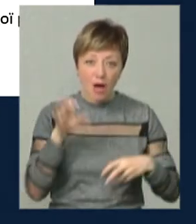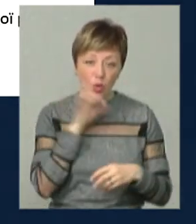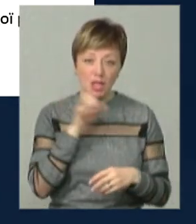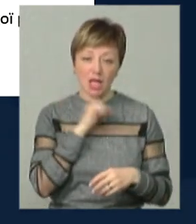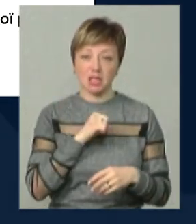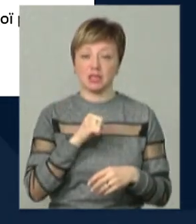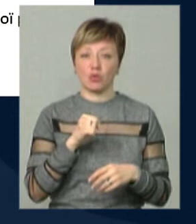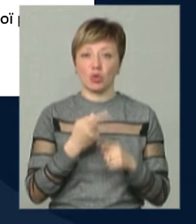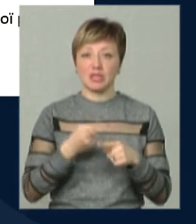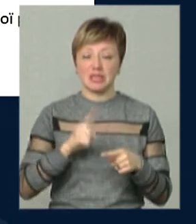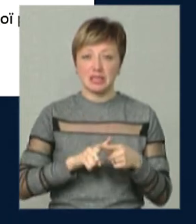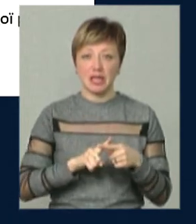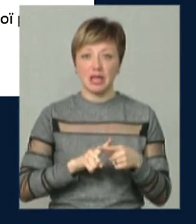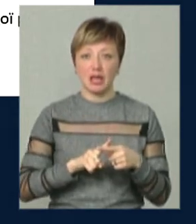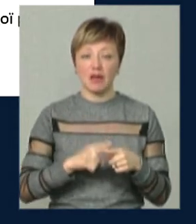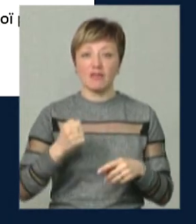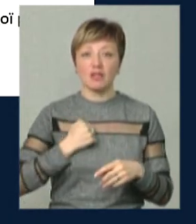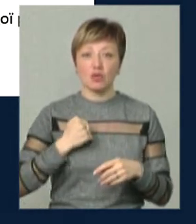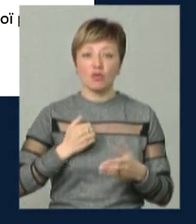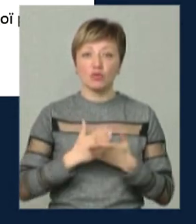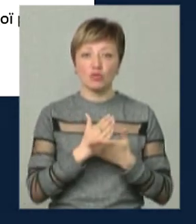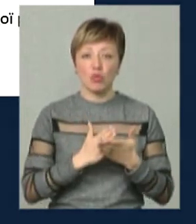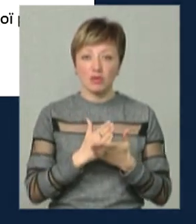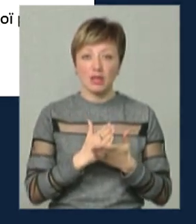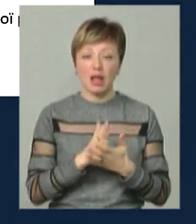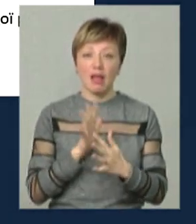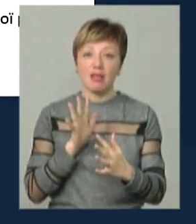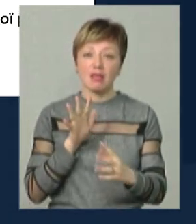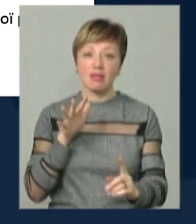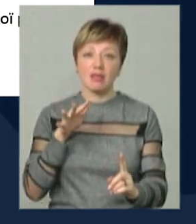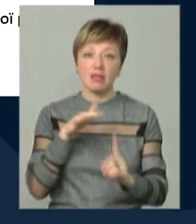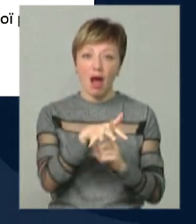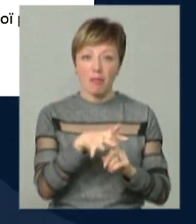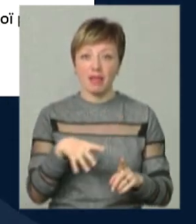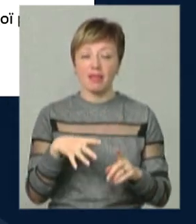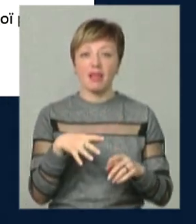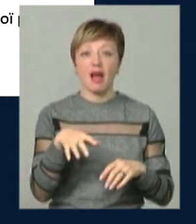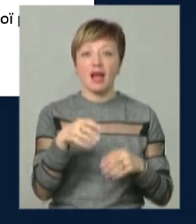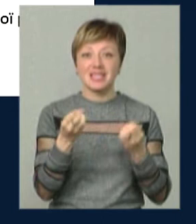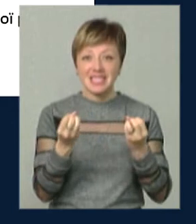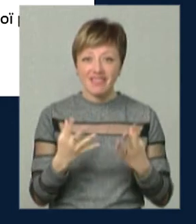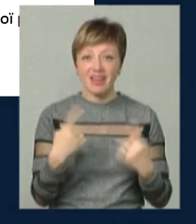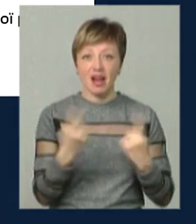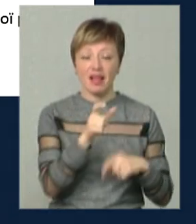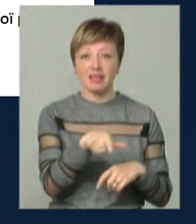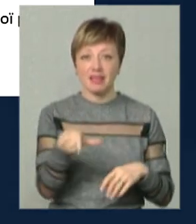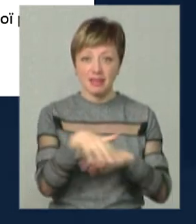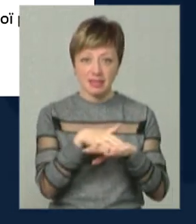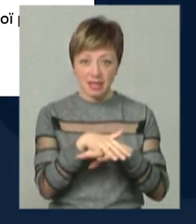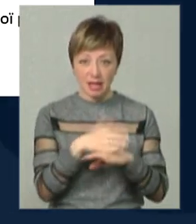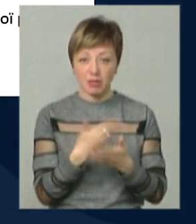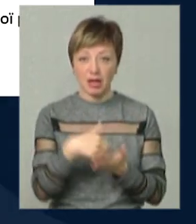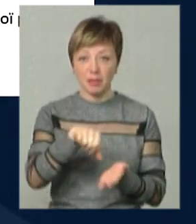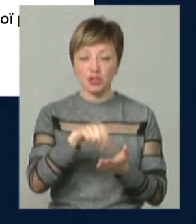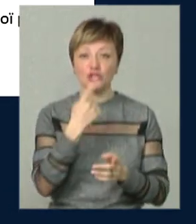Це стосовно вчинення військовослужбовцями, це напад на цивільне населення, на місії, от, наприклад, на